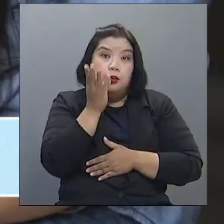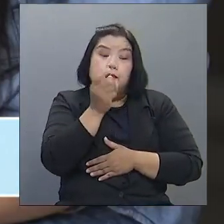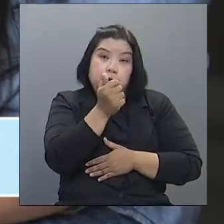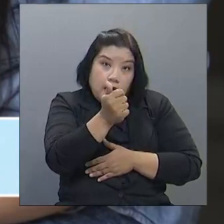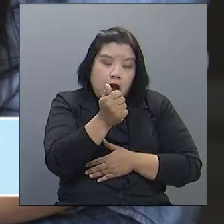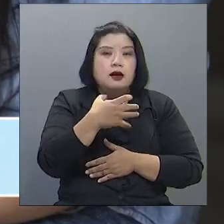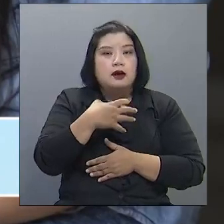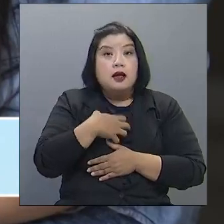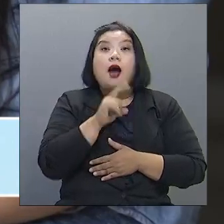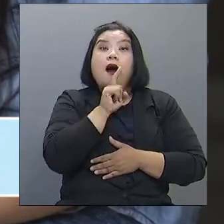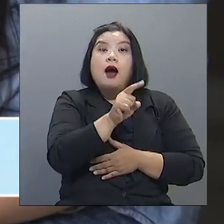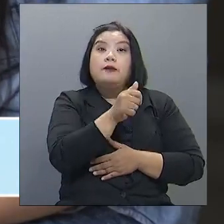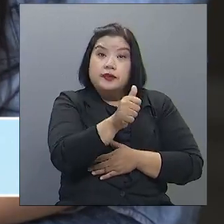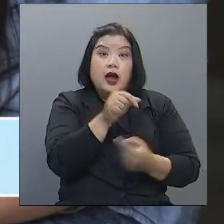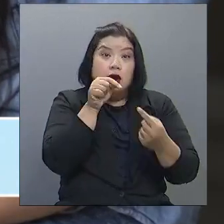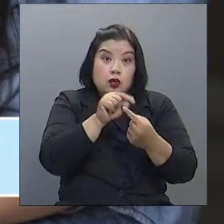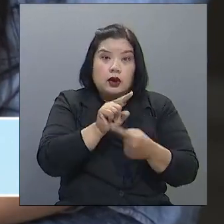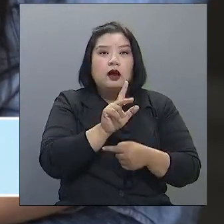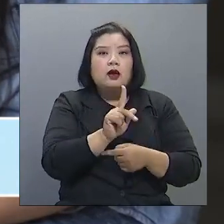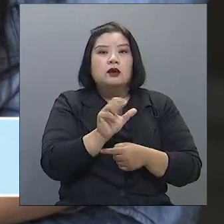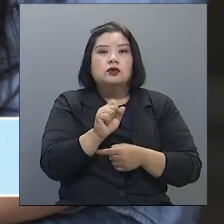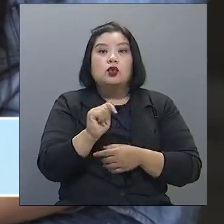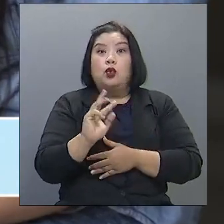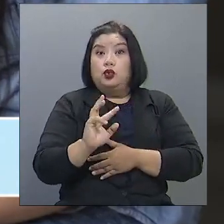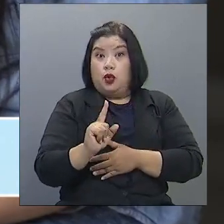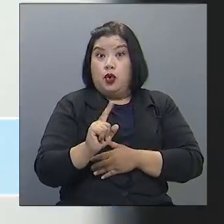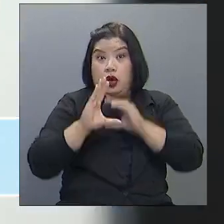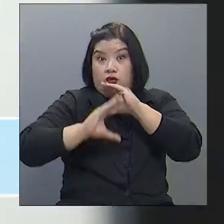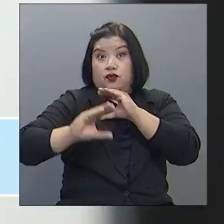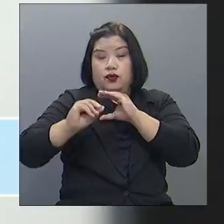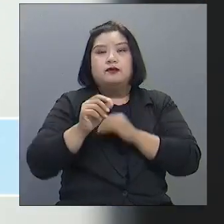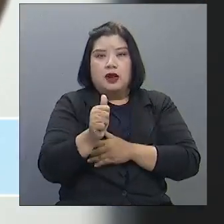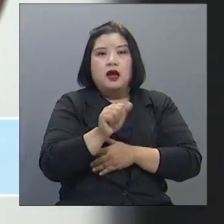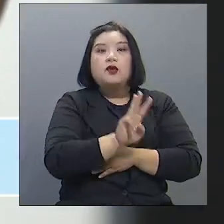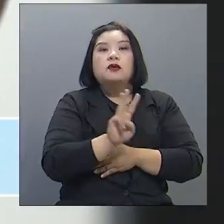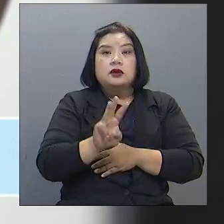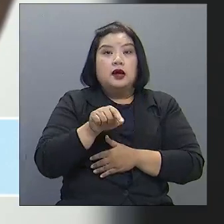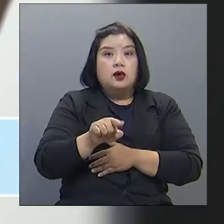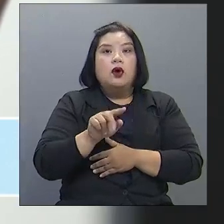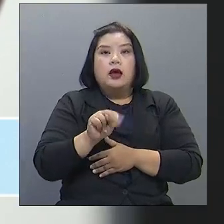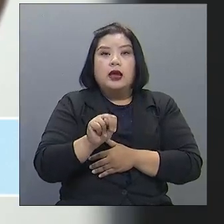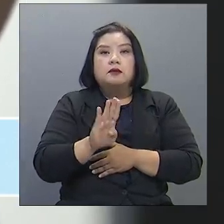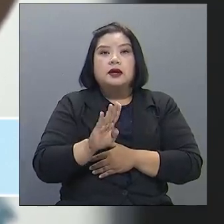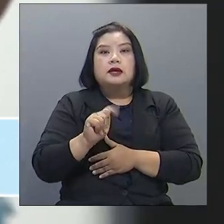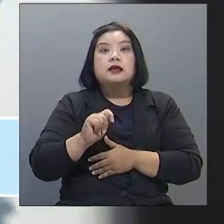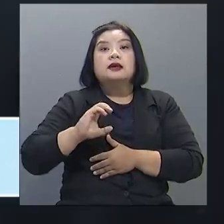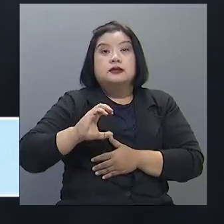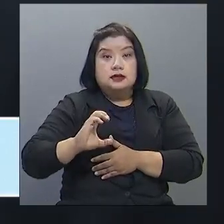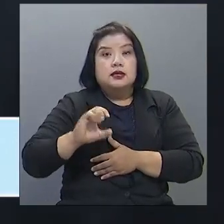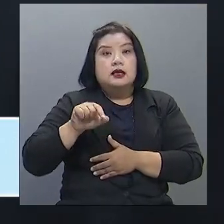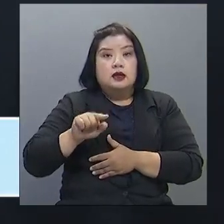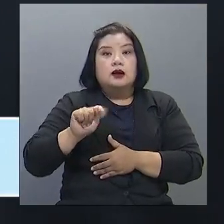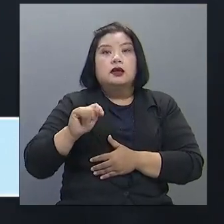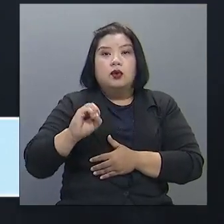รอต้องการสอบถามข้อมูลจากกศ.ช.นะคะสามารตดตามใหที่เว็ไต์www.nbtc.jo.th